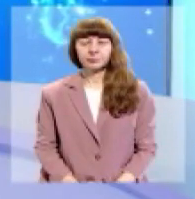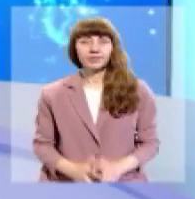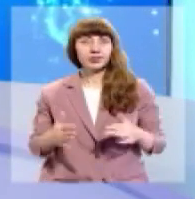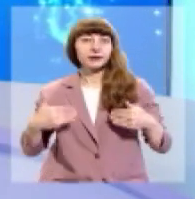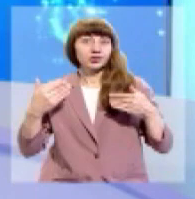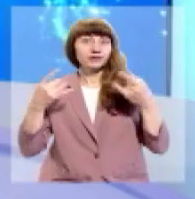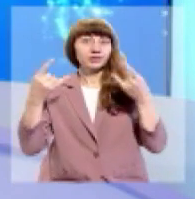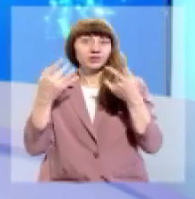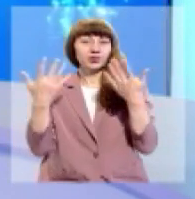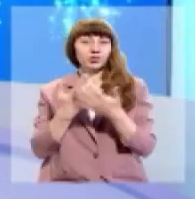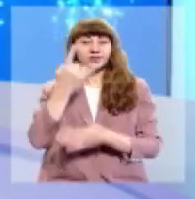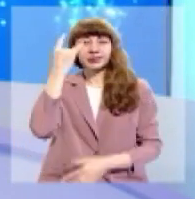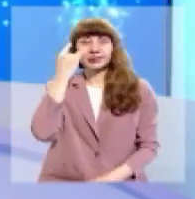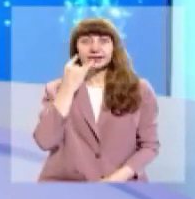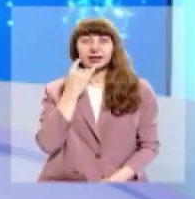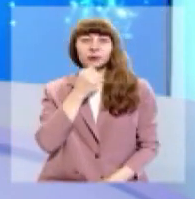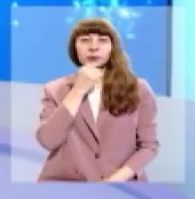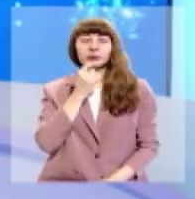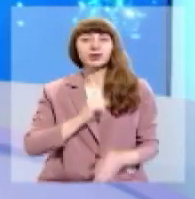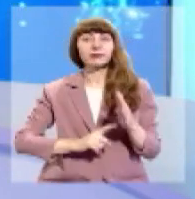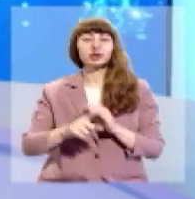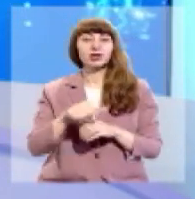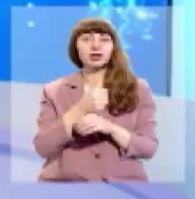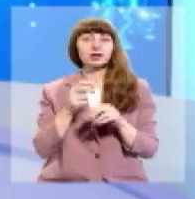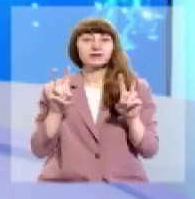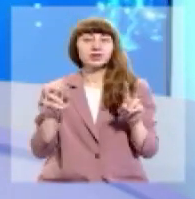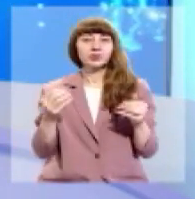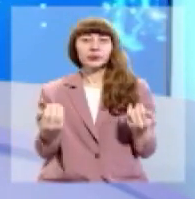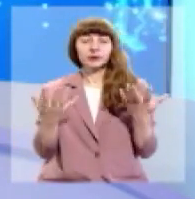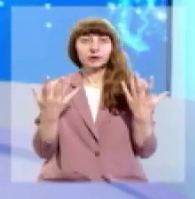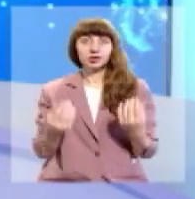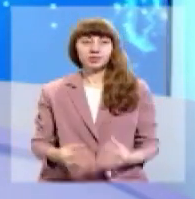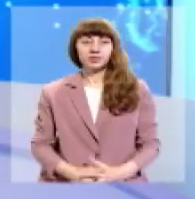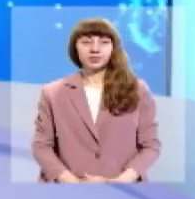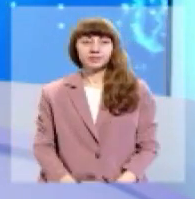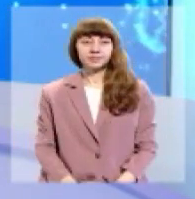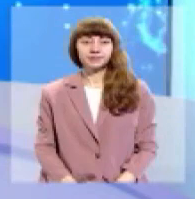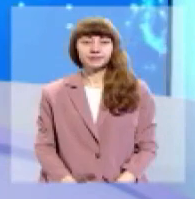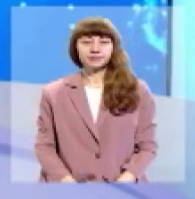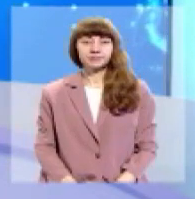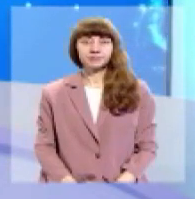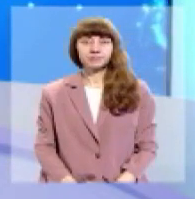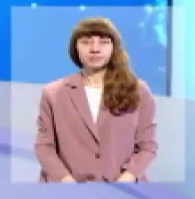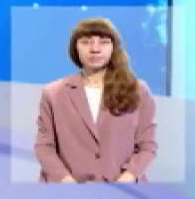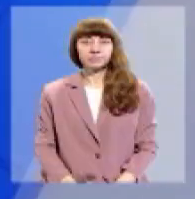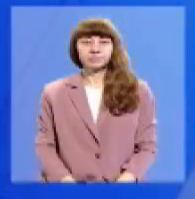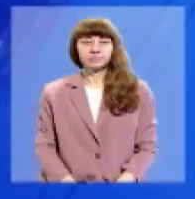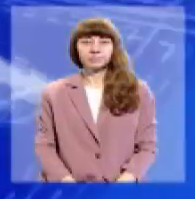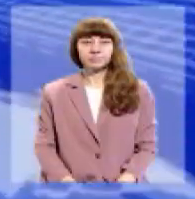Армысыз телекөрермен, эфирде жаңалықтар тізгіндемен Айдана Манатқызы, сурдо аудармада Светлана Слесарская. Алдымен аңдатпа.